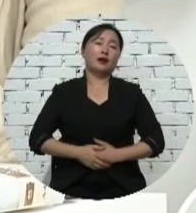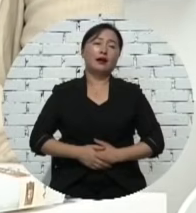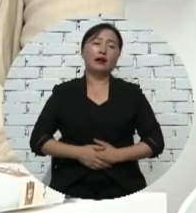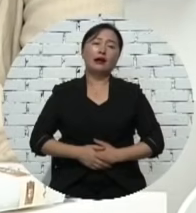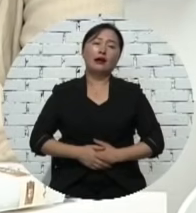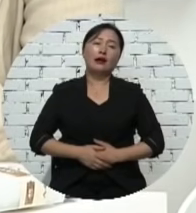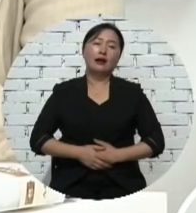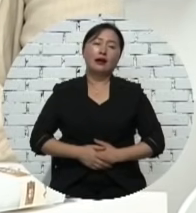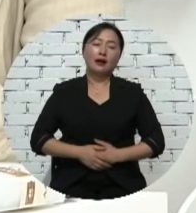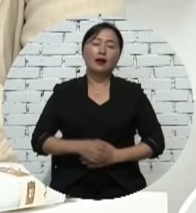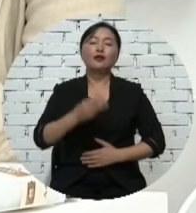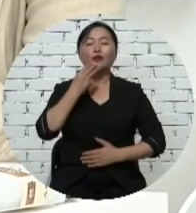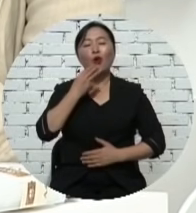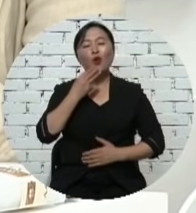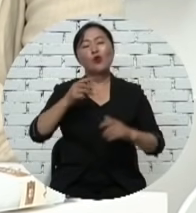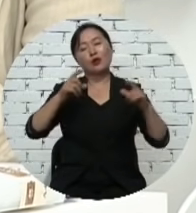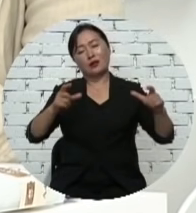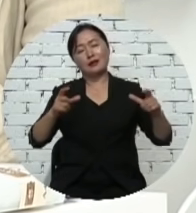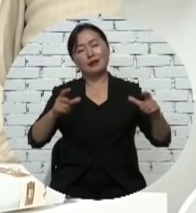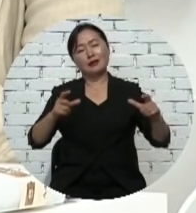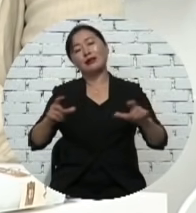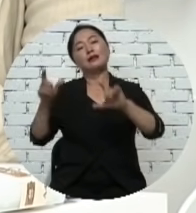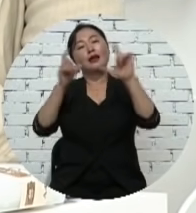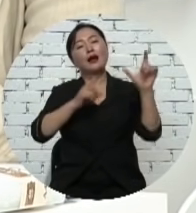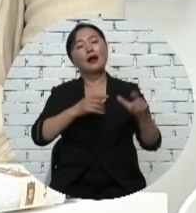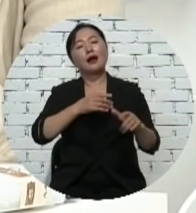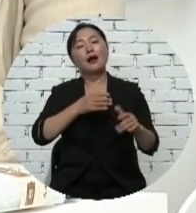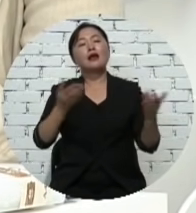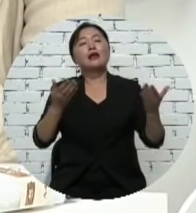임팩트가 있죠. 지금 이제 서울에서 예를 들어서